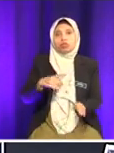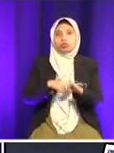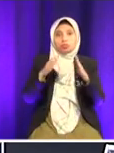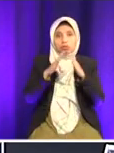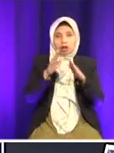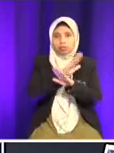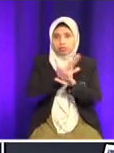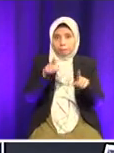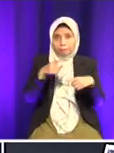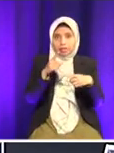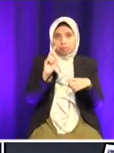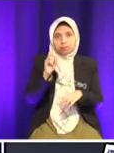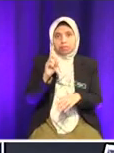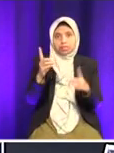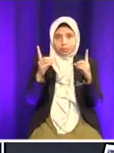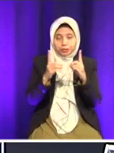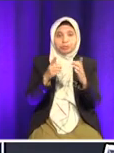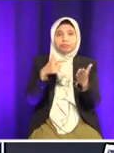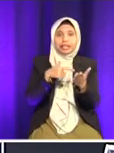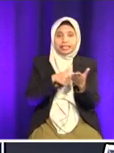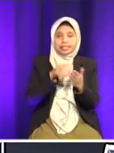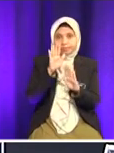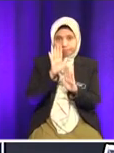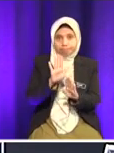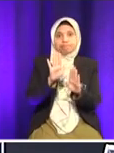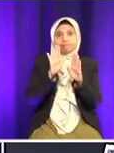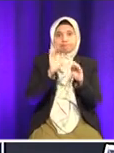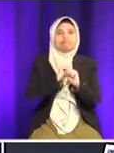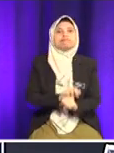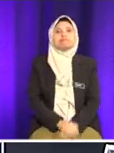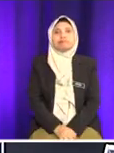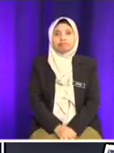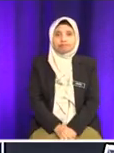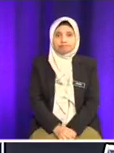Kembali lagi bersama cekgu hadir di slot Menengah Atas